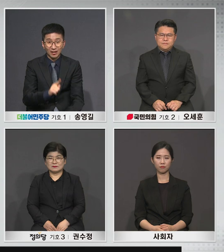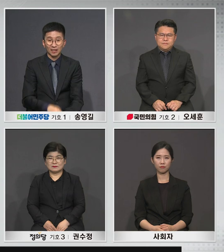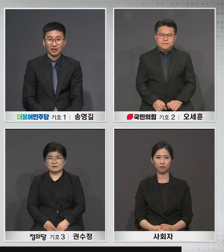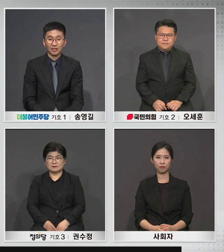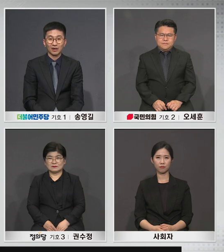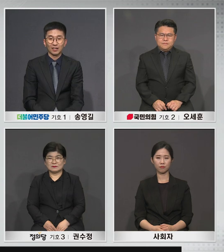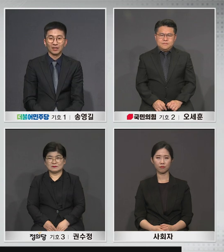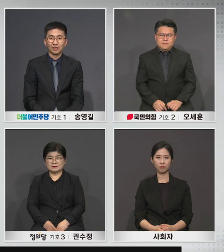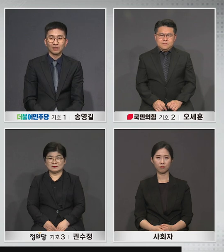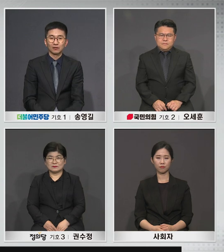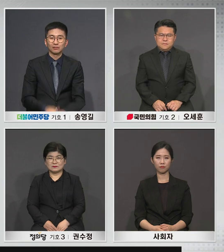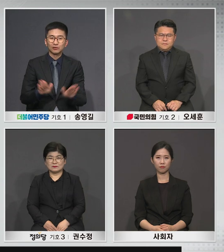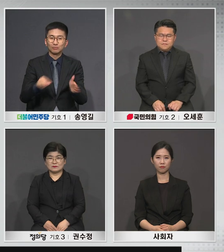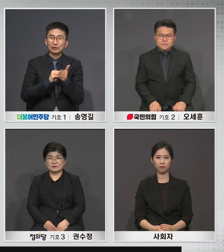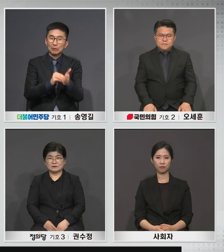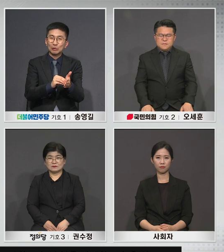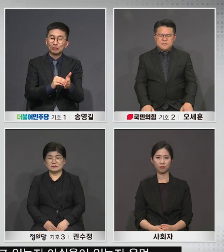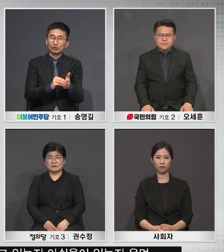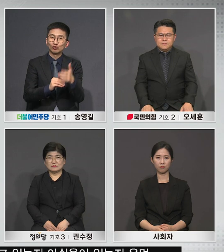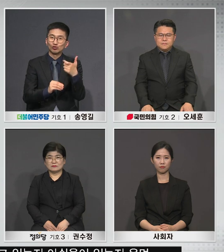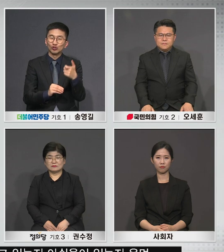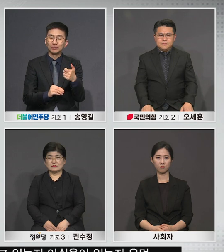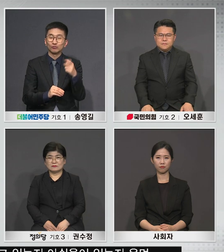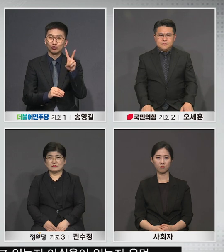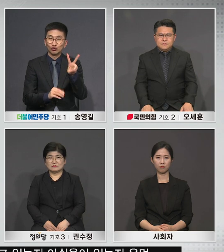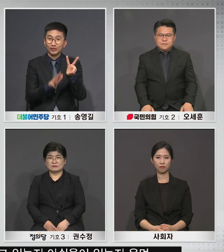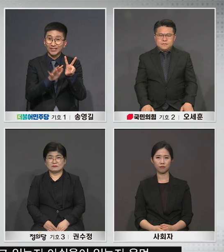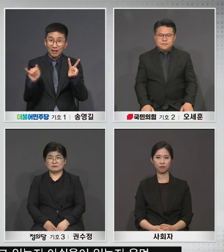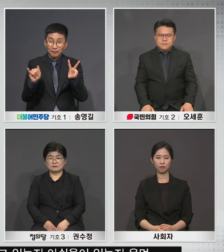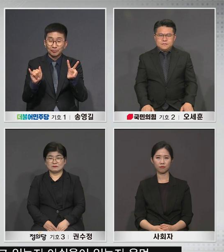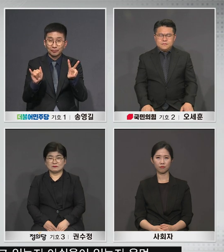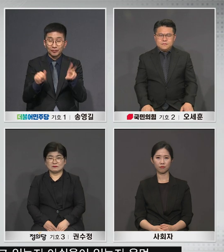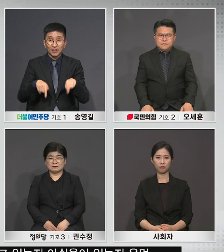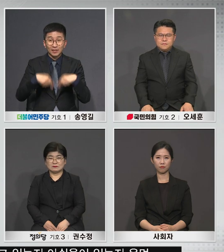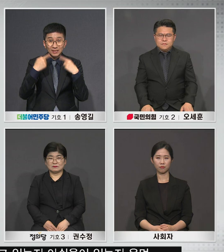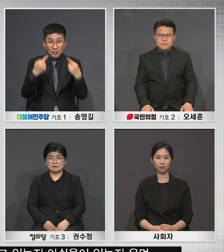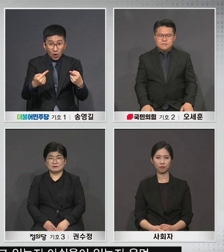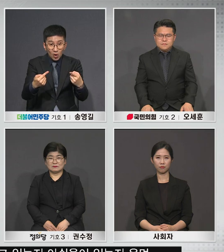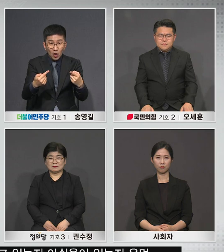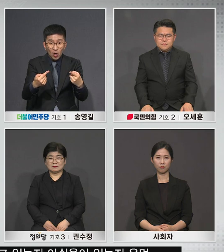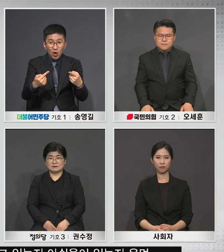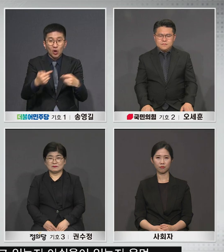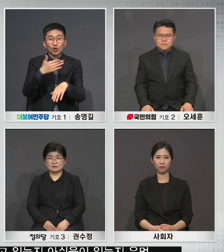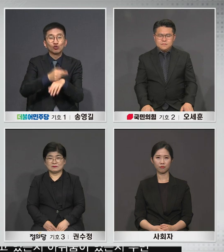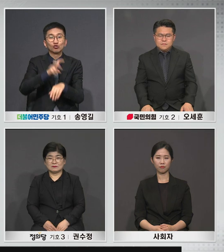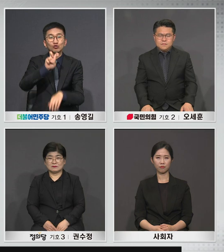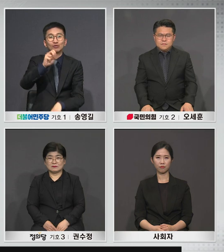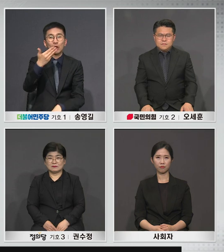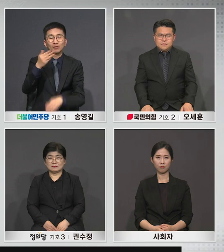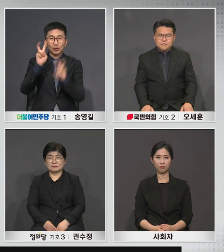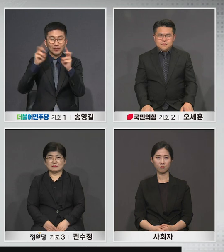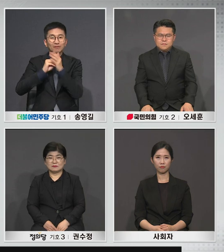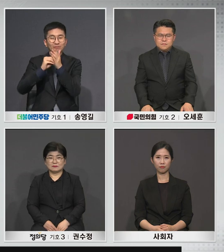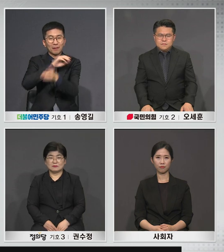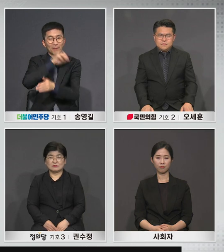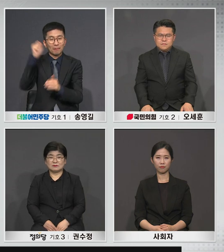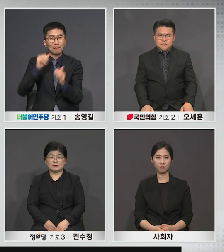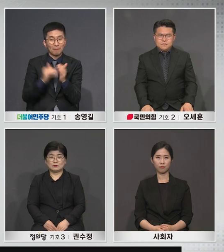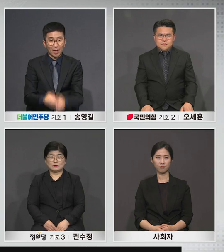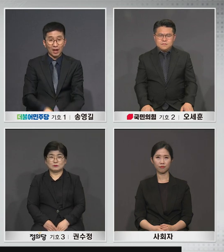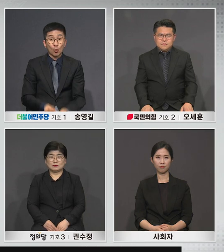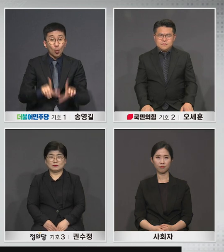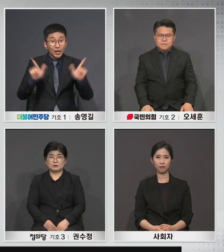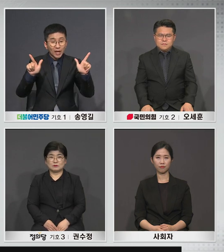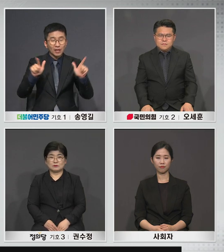보니까 62명이 참가해서 29명이 취업을 했어요. 47% 취업했습니다. 올해 76명을 선발했다는데